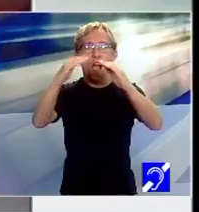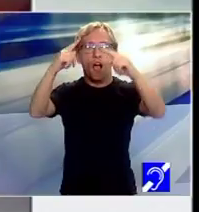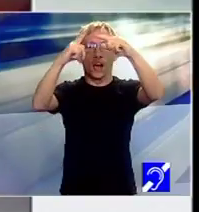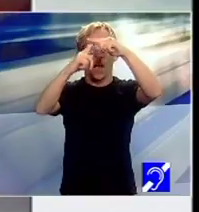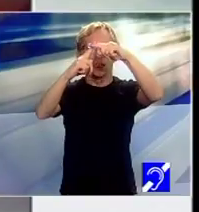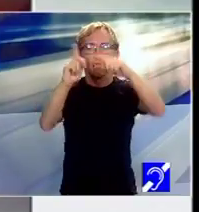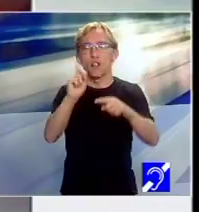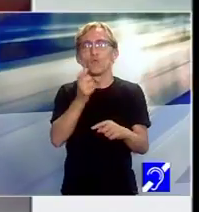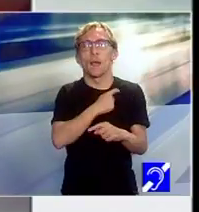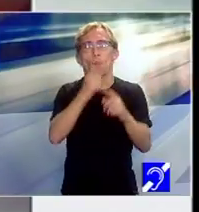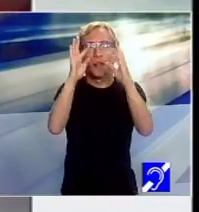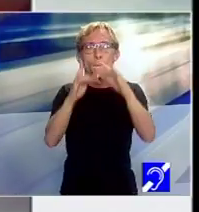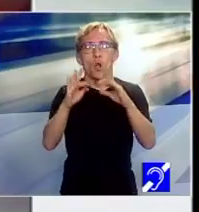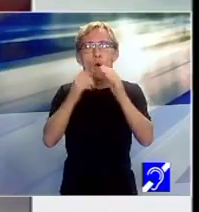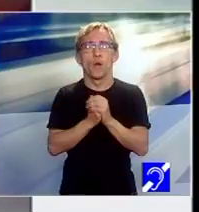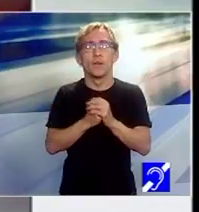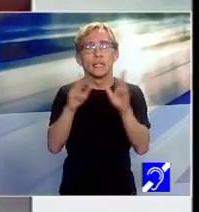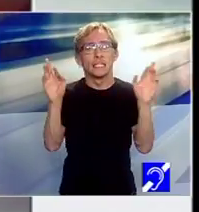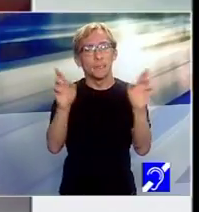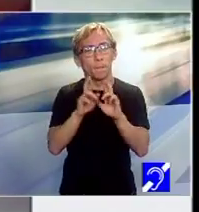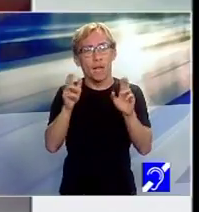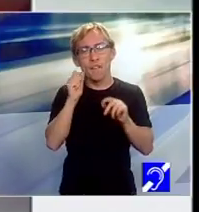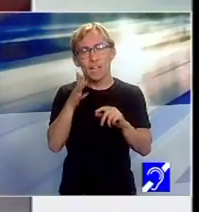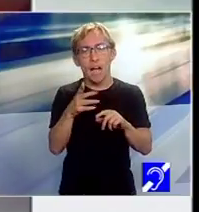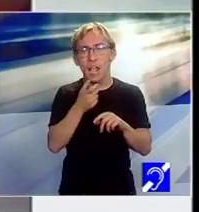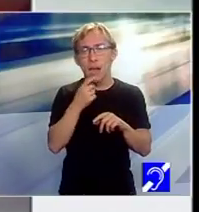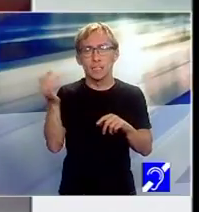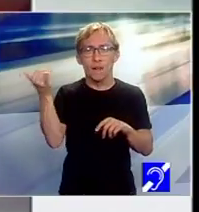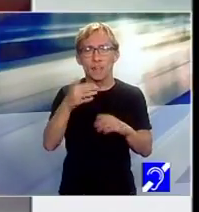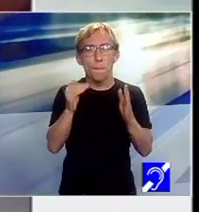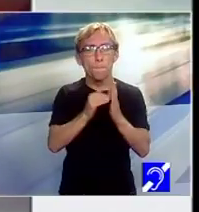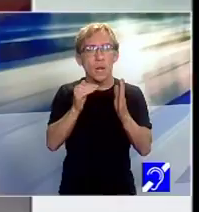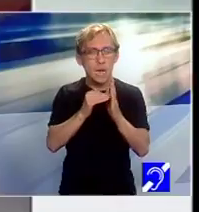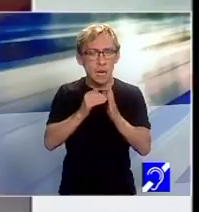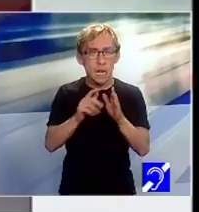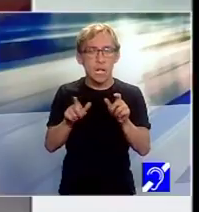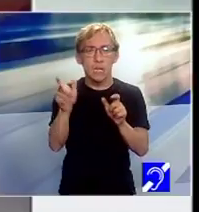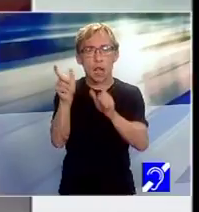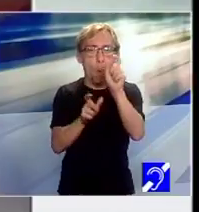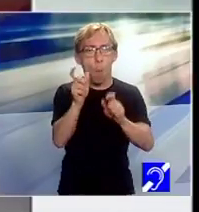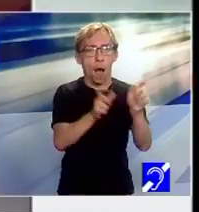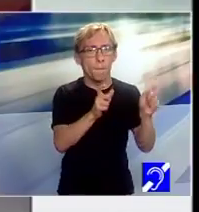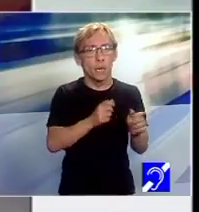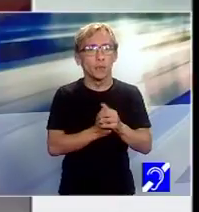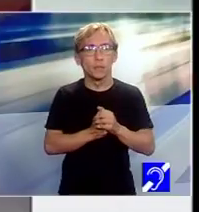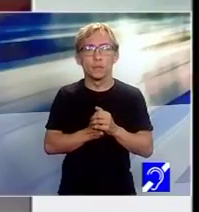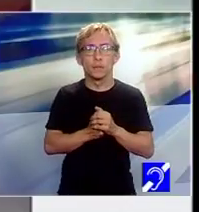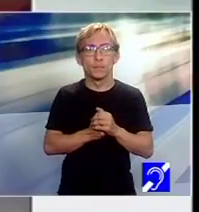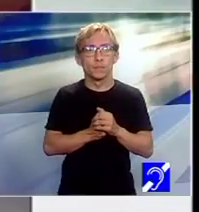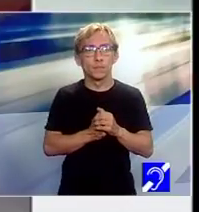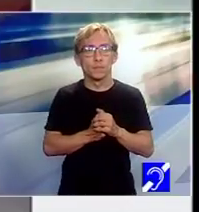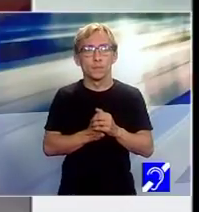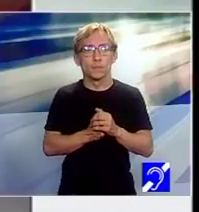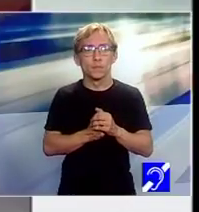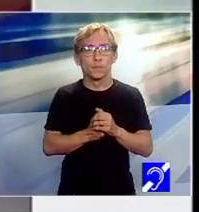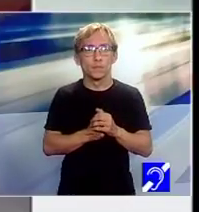ne dorim să fie ca în fiecare an, să fie mii de oameni acolo care să vadă ceea ce vom face noi în următoarea stagiune și pe care să-i câștigăm în sala